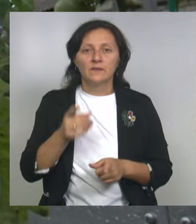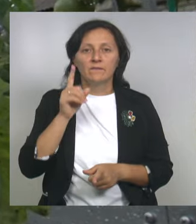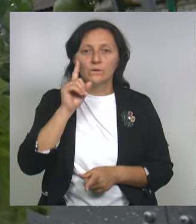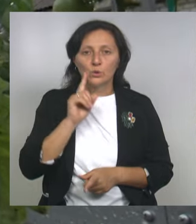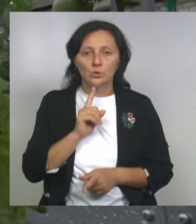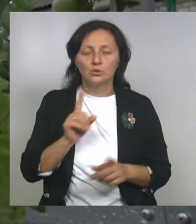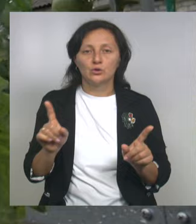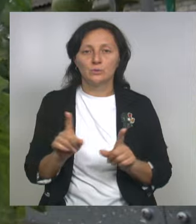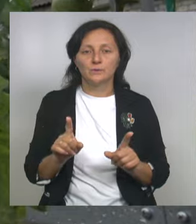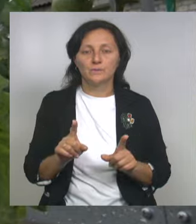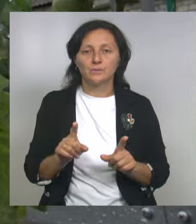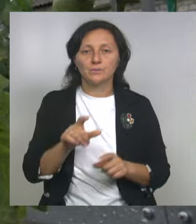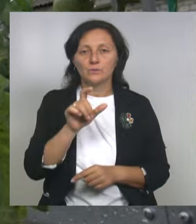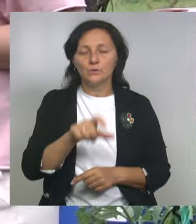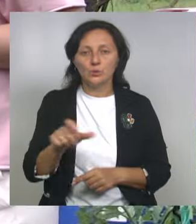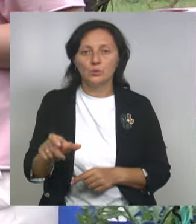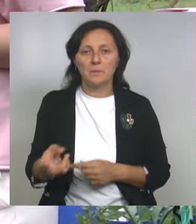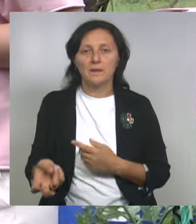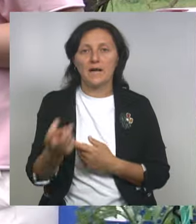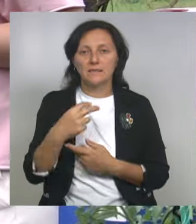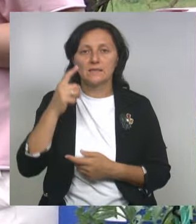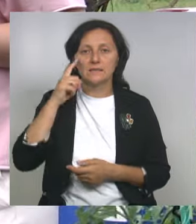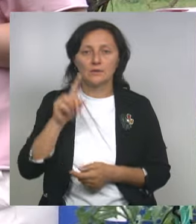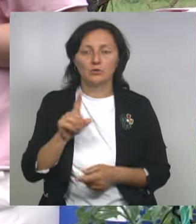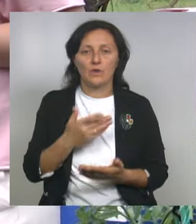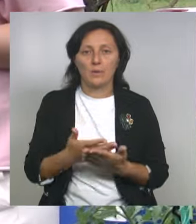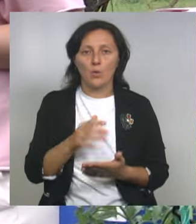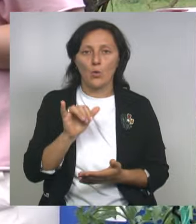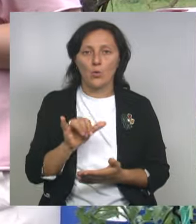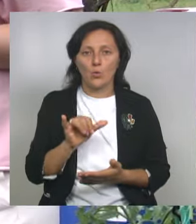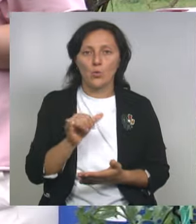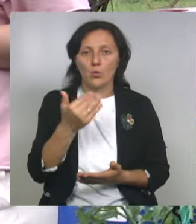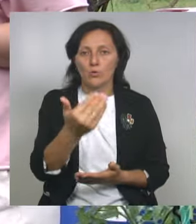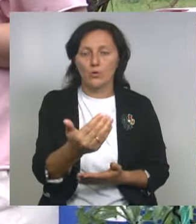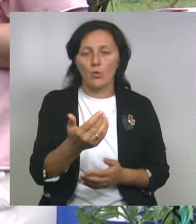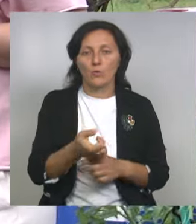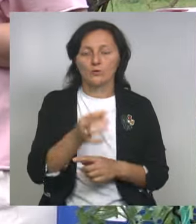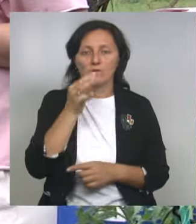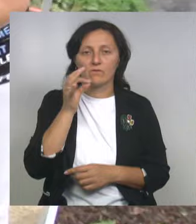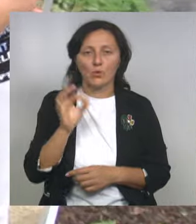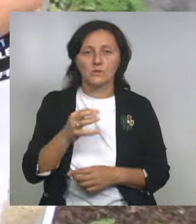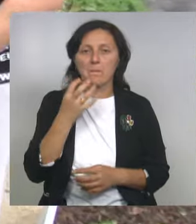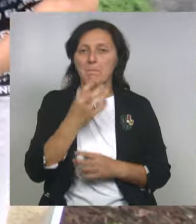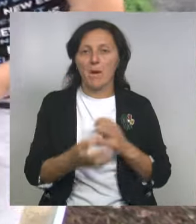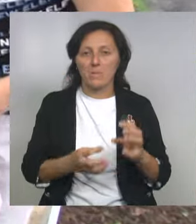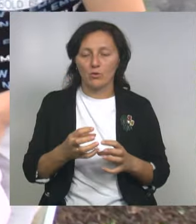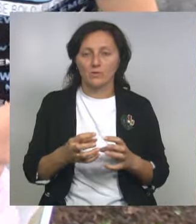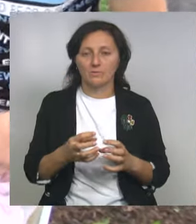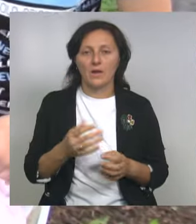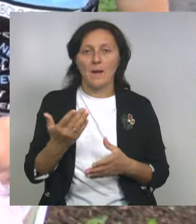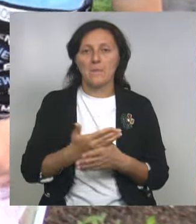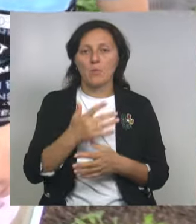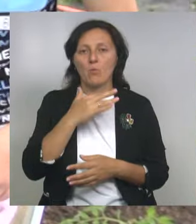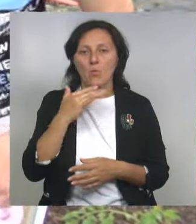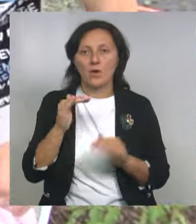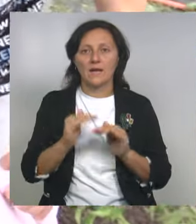чтобы люди шли и знали, что, например, вот у нее очень вкусные, да, помидоры. Помощников много,